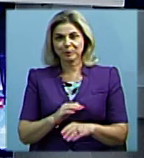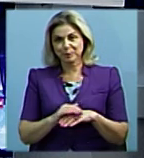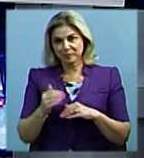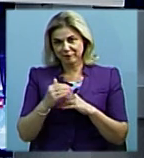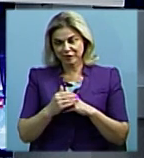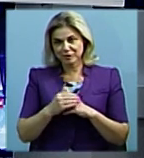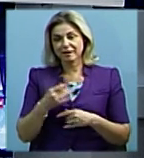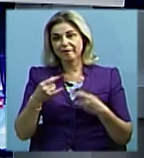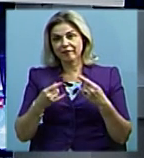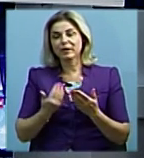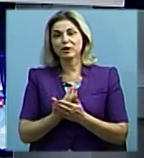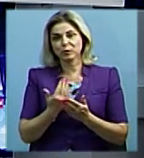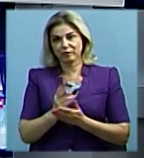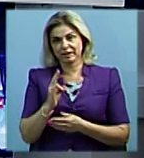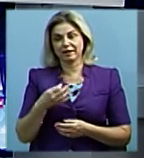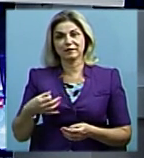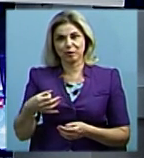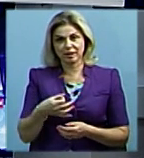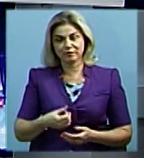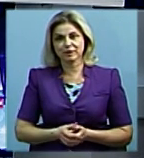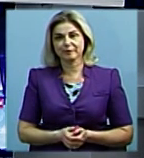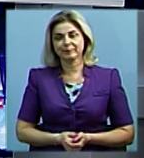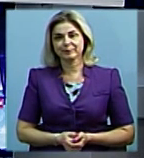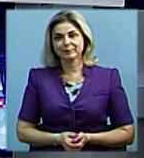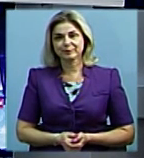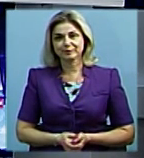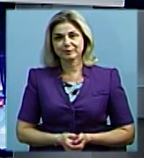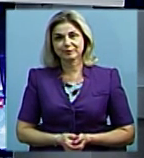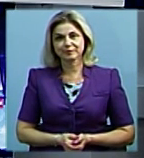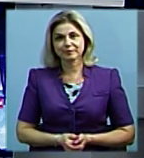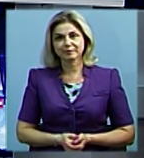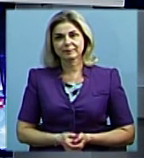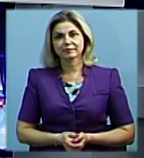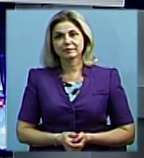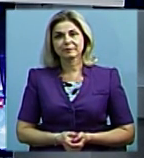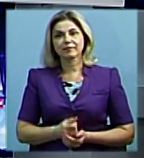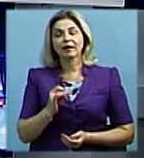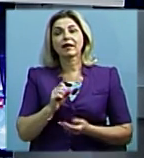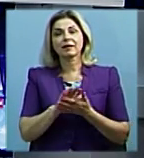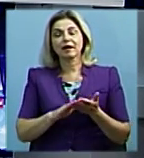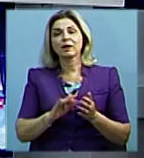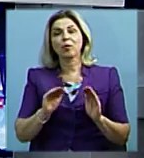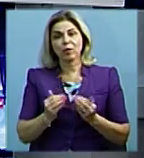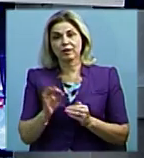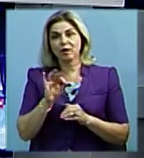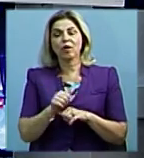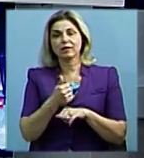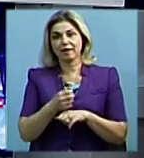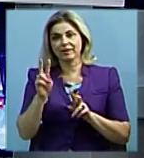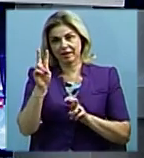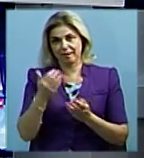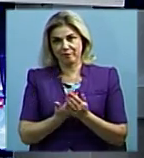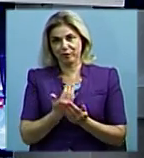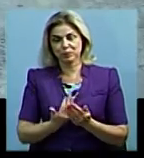Доброго вечора. В ефірі телевізійні новини Миколаївщини. Студія для вас сьогодні працює Генія Голубова. І далі коротко про основні теми